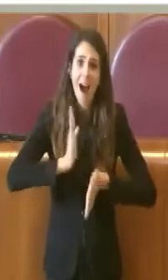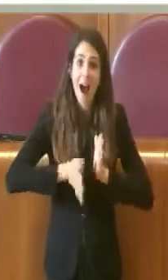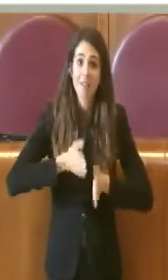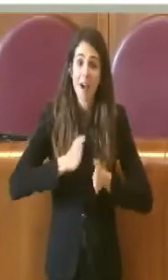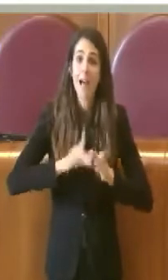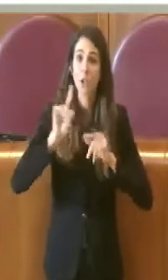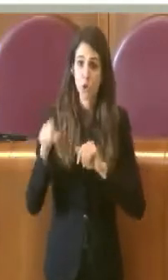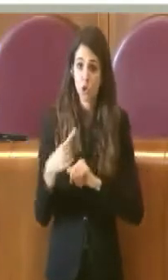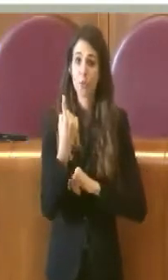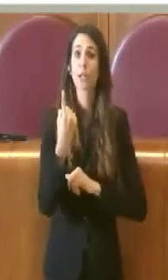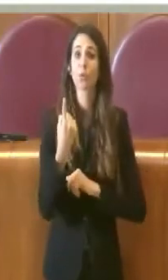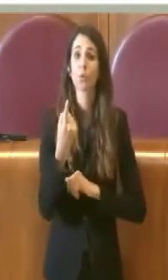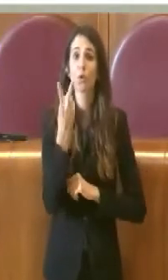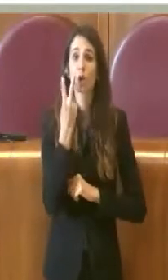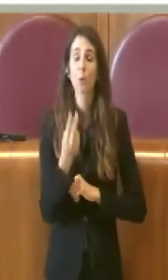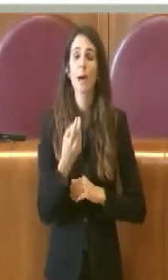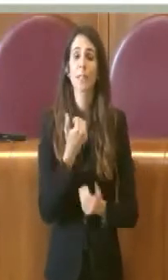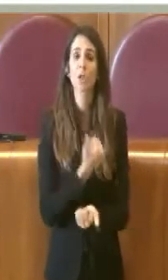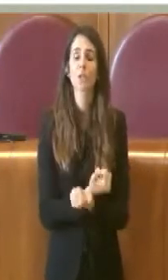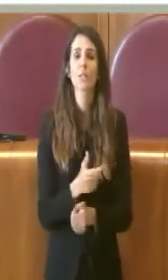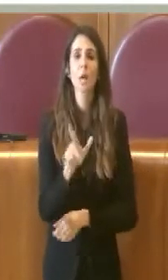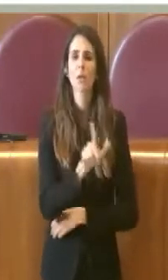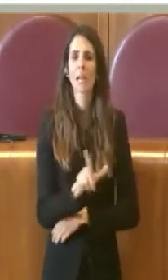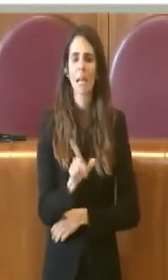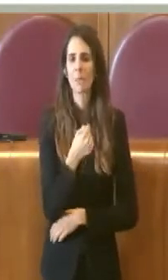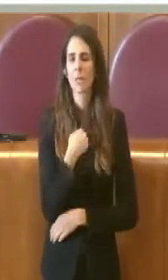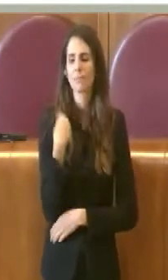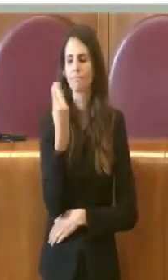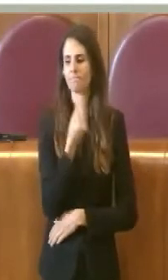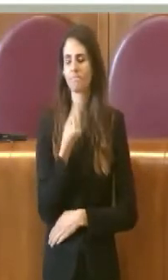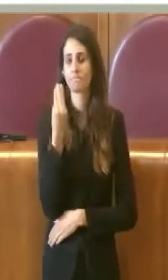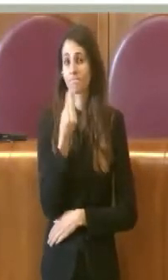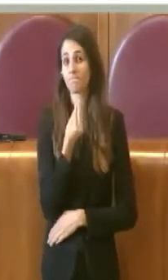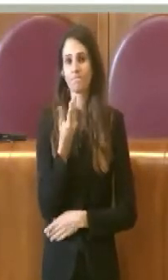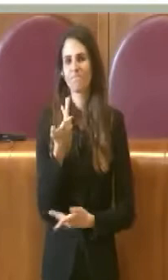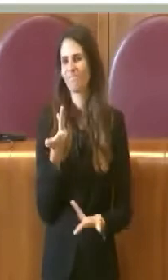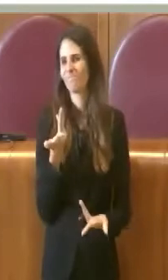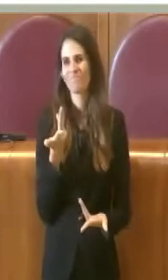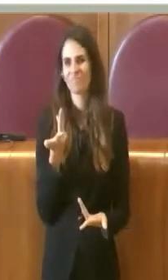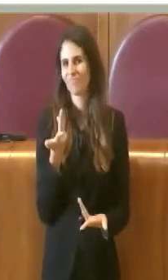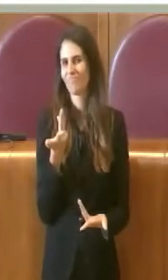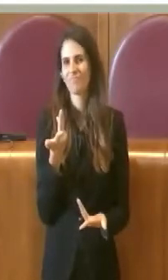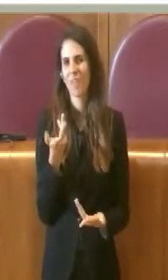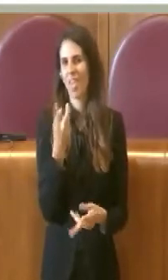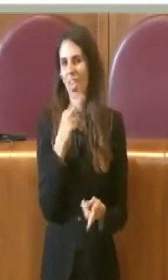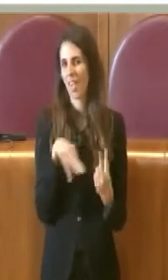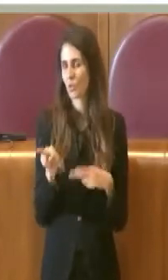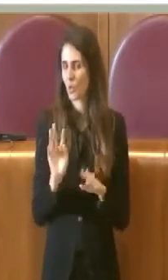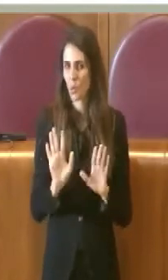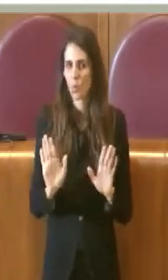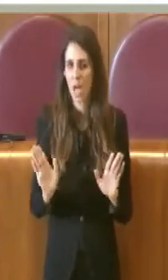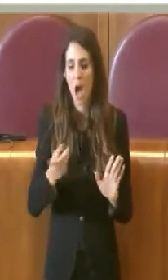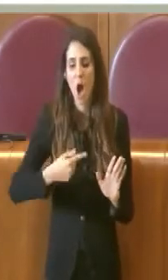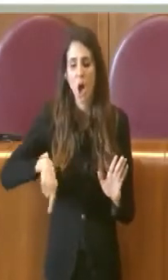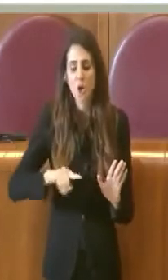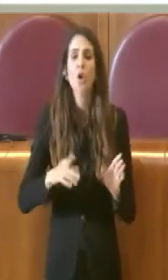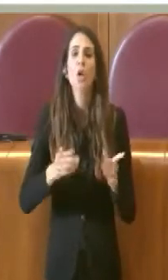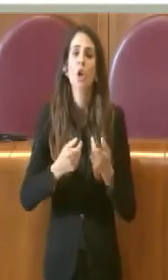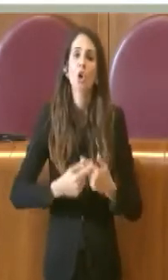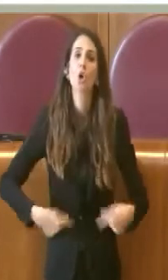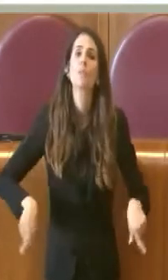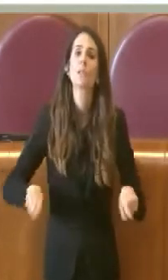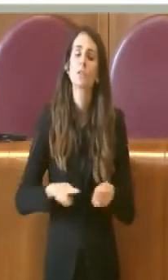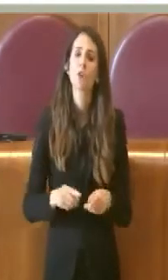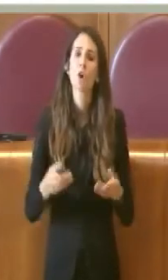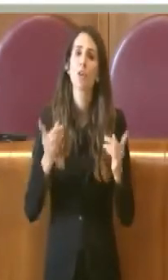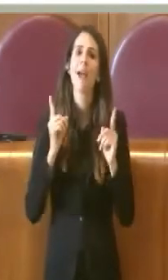cimitero Laurentino le trovo un po' strumentali, anche perché noi abbiamo fatto una commissione ambiente